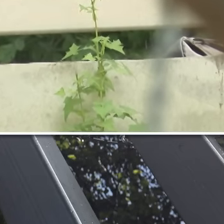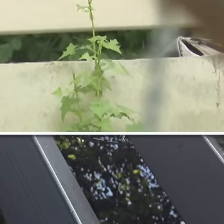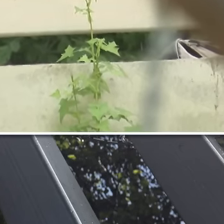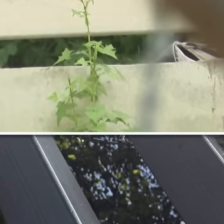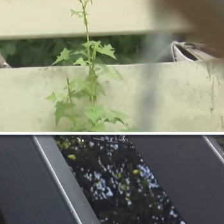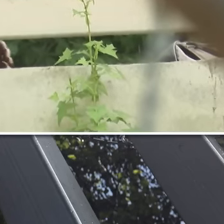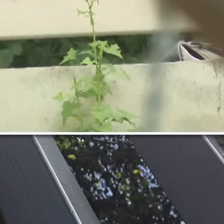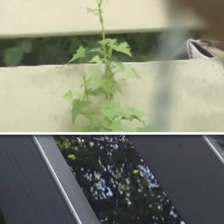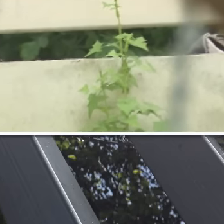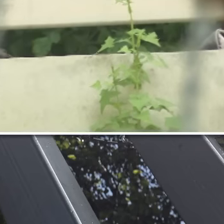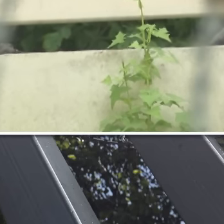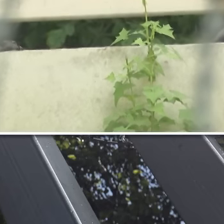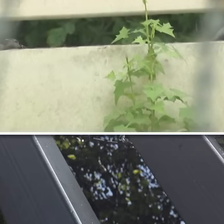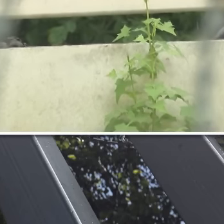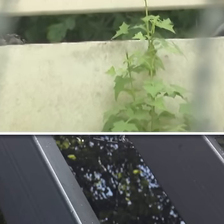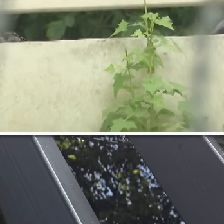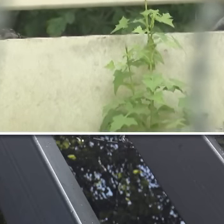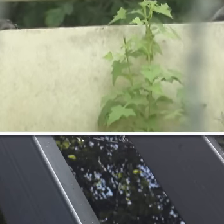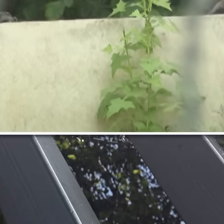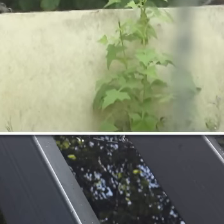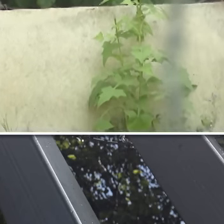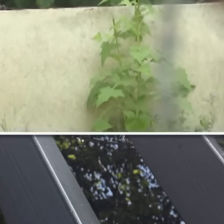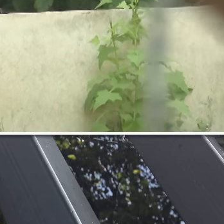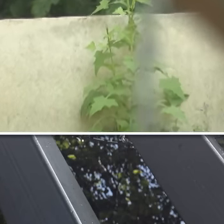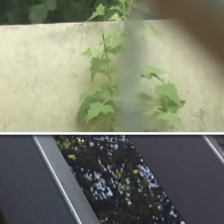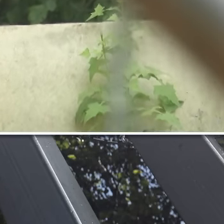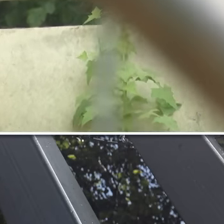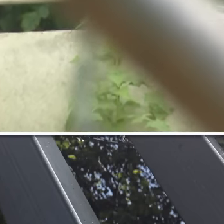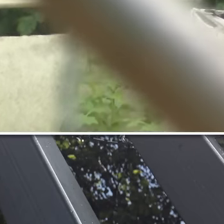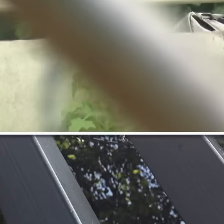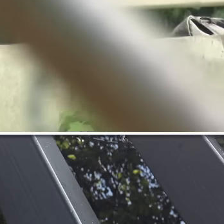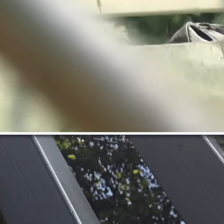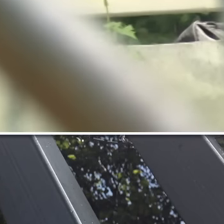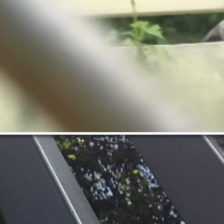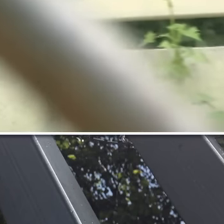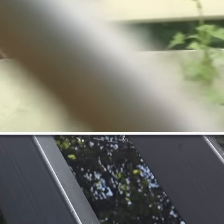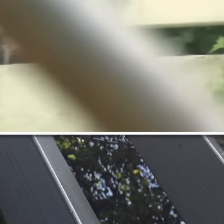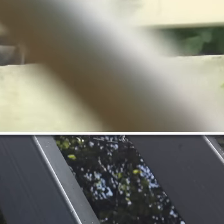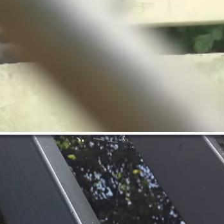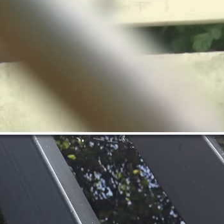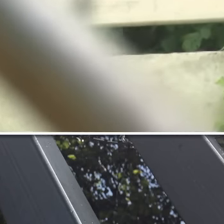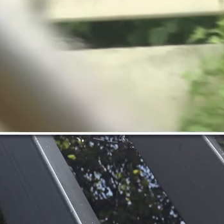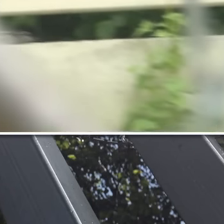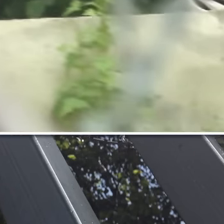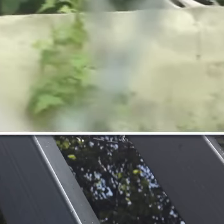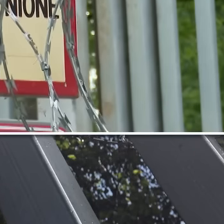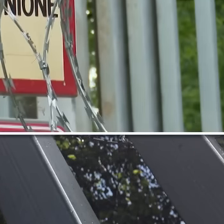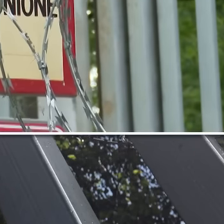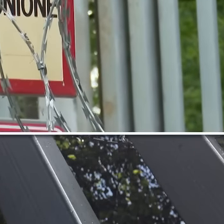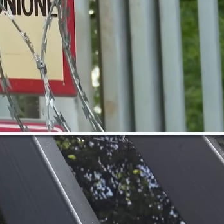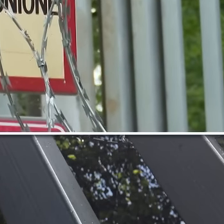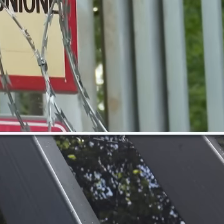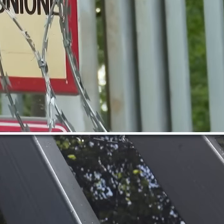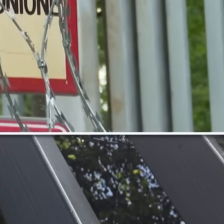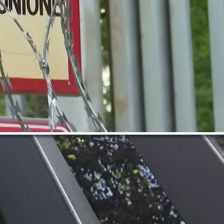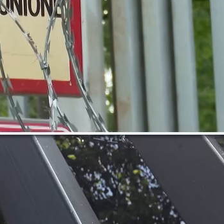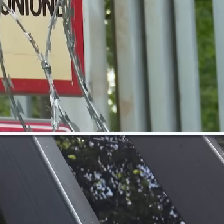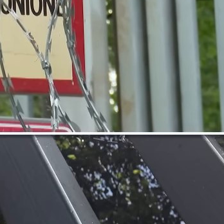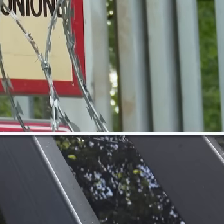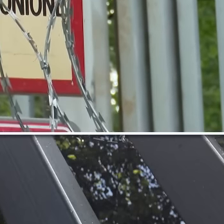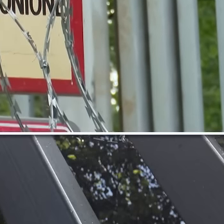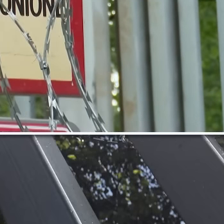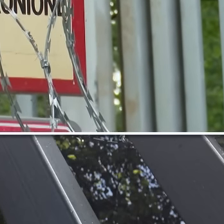nich ważnym etapem dzisiaj jest likwidowanie państwa, więc bycie państwowym jest dla nich archaiczne. No, ale skutki widzimy. Ale można by